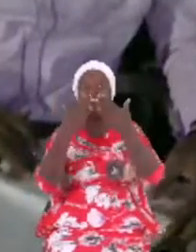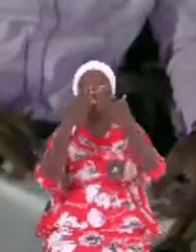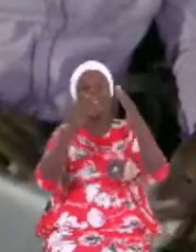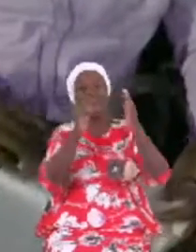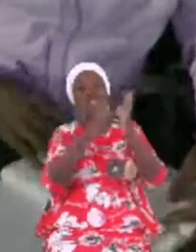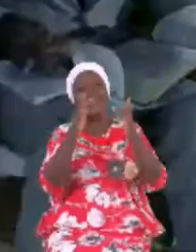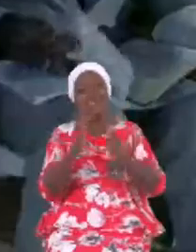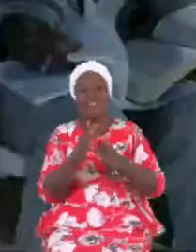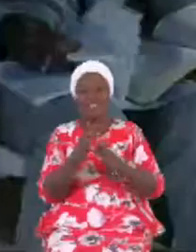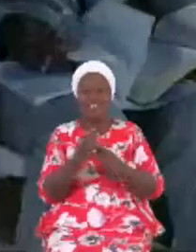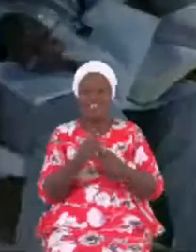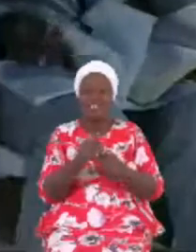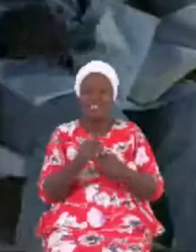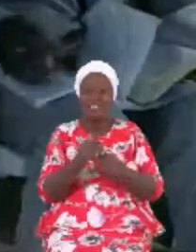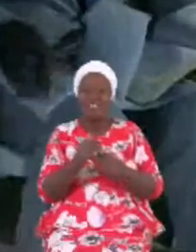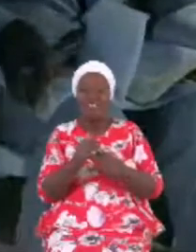Jésus.